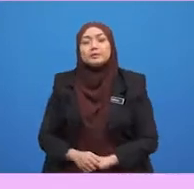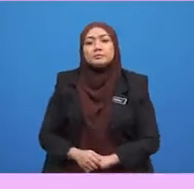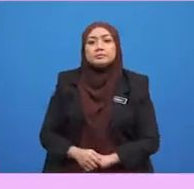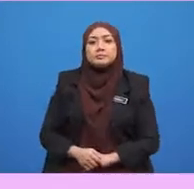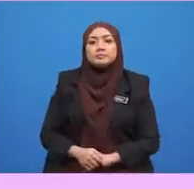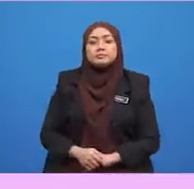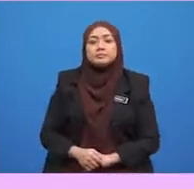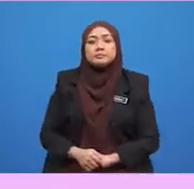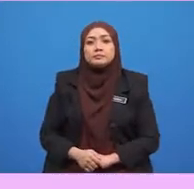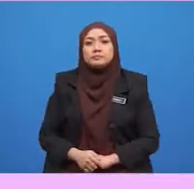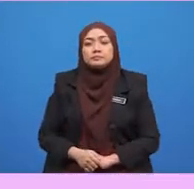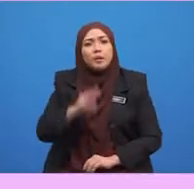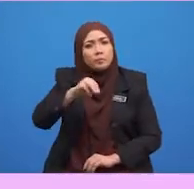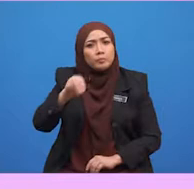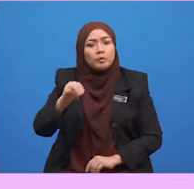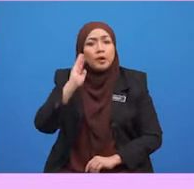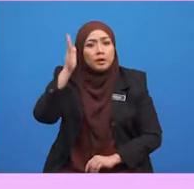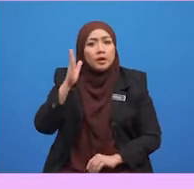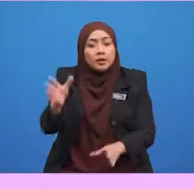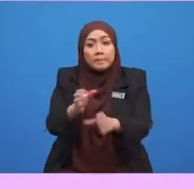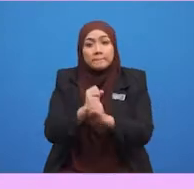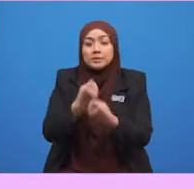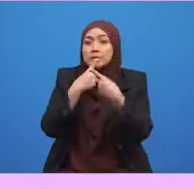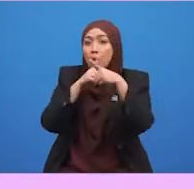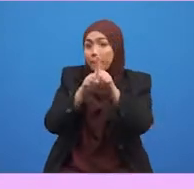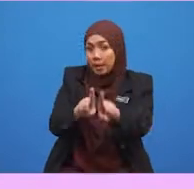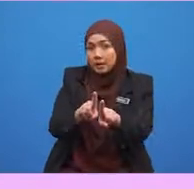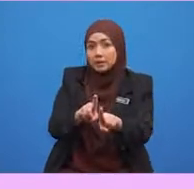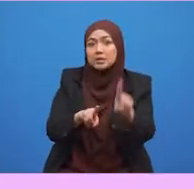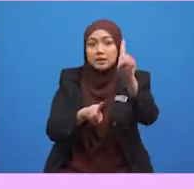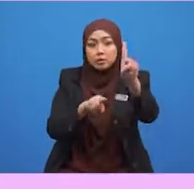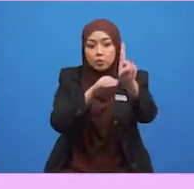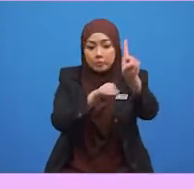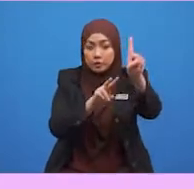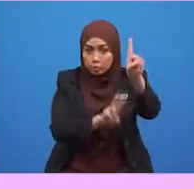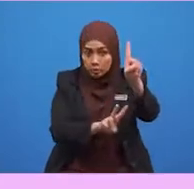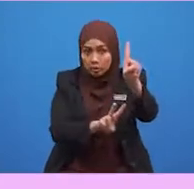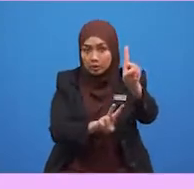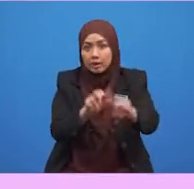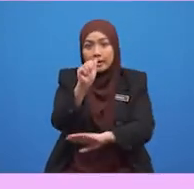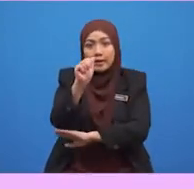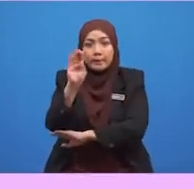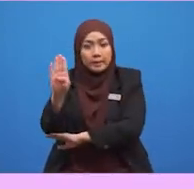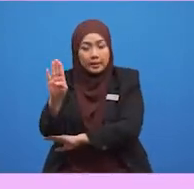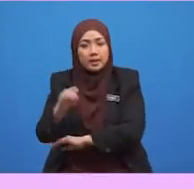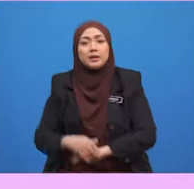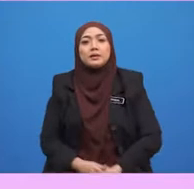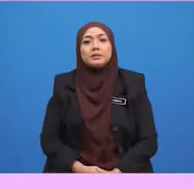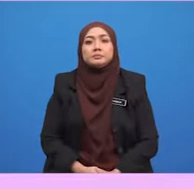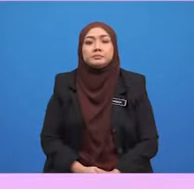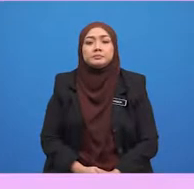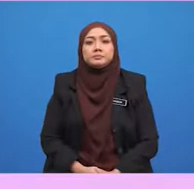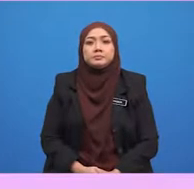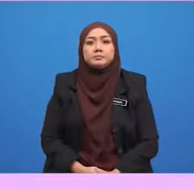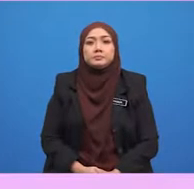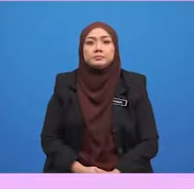Hasilnya, murid-murid akan perolehi jawapannya ialah 1 per 2 AB.